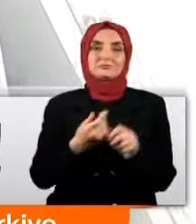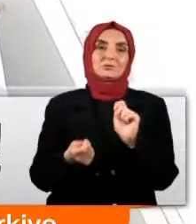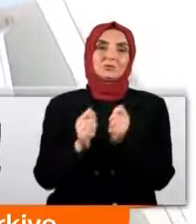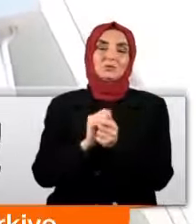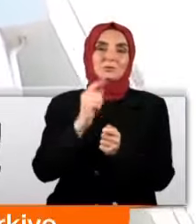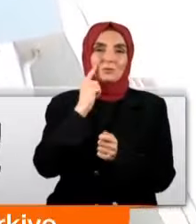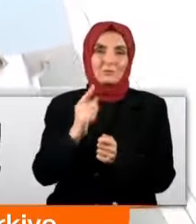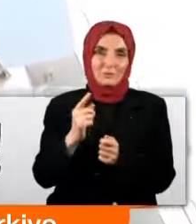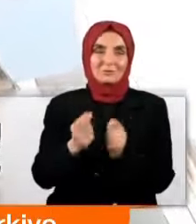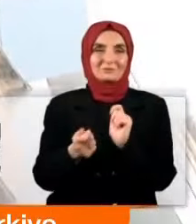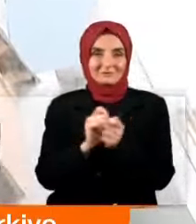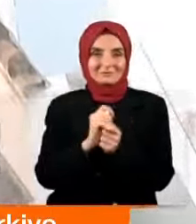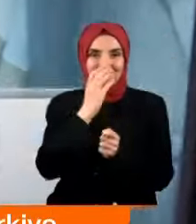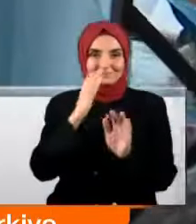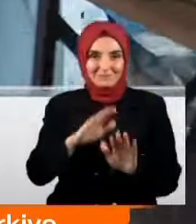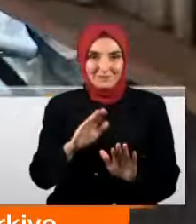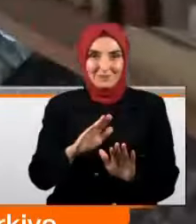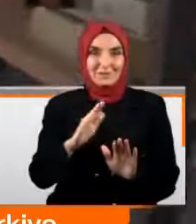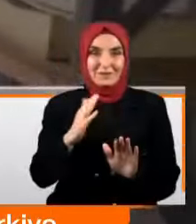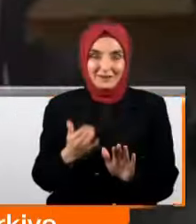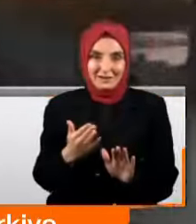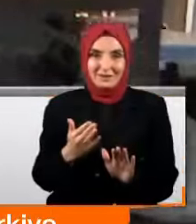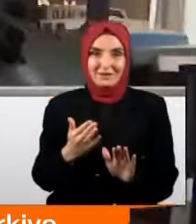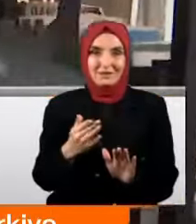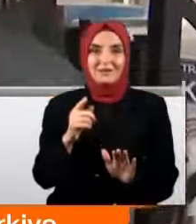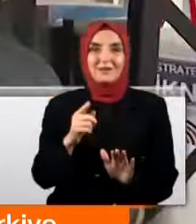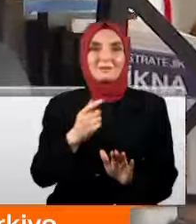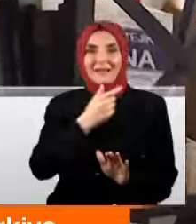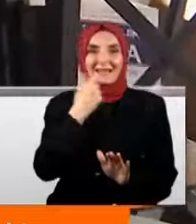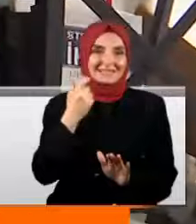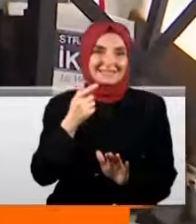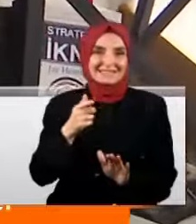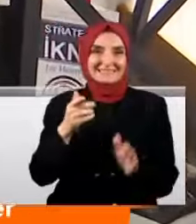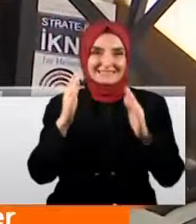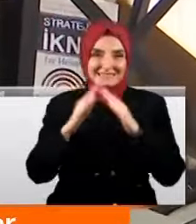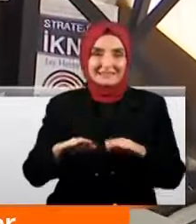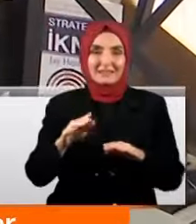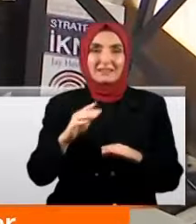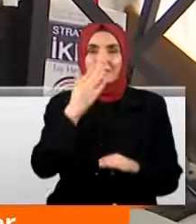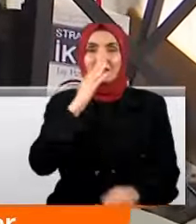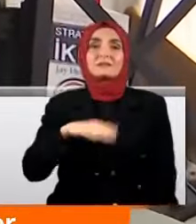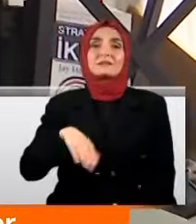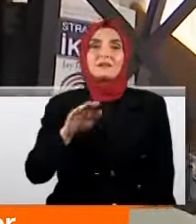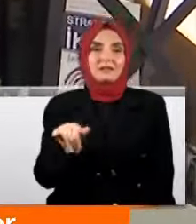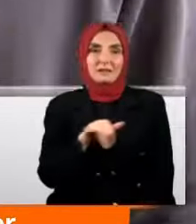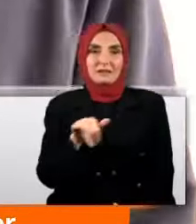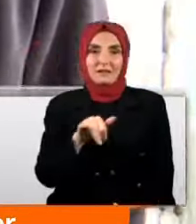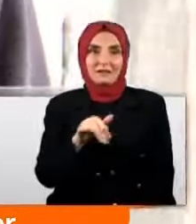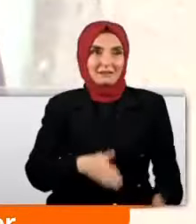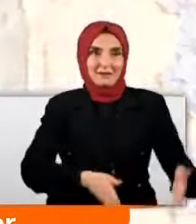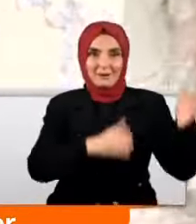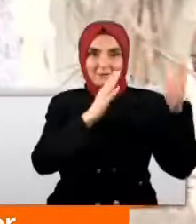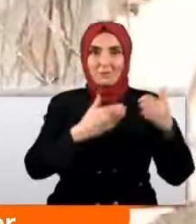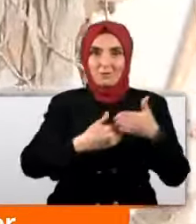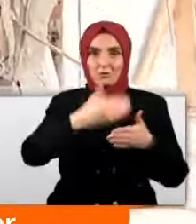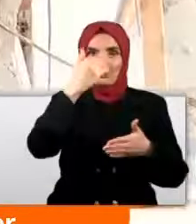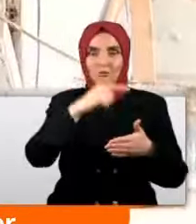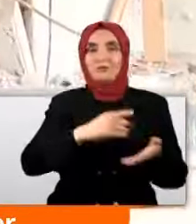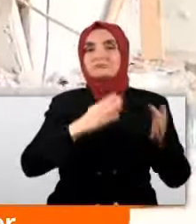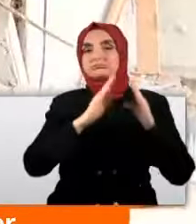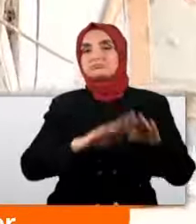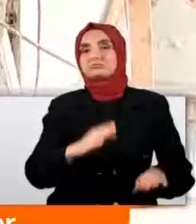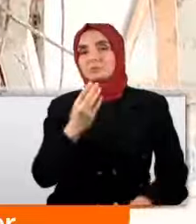ama yıkılan sadece yeniden yapılacak bina olmadı. Bitişiğindeki apartmanın duvarı da yerle bir oldu. Evde şans eseri bir tane